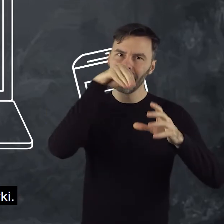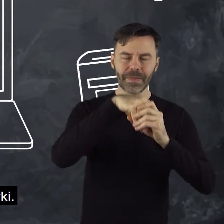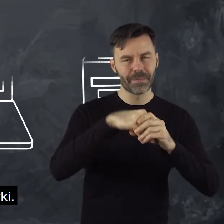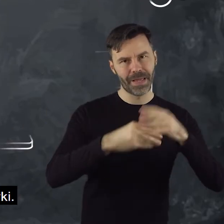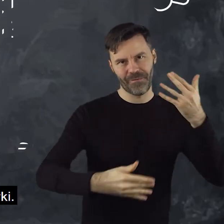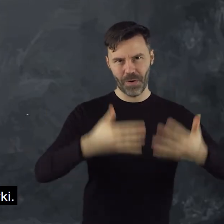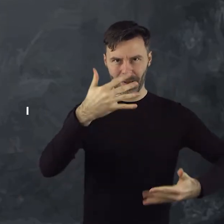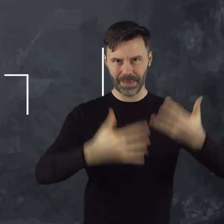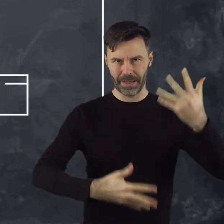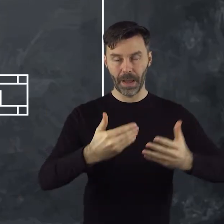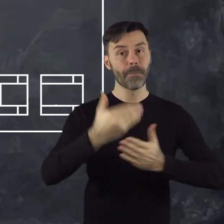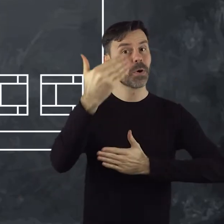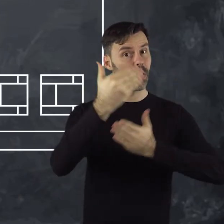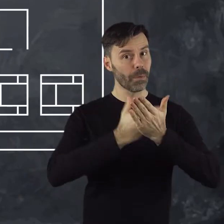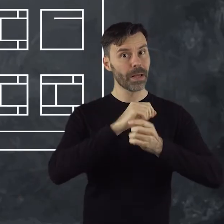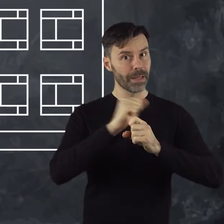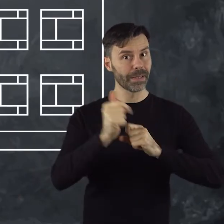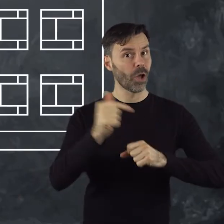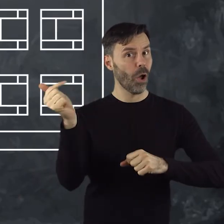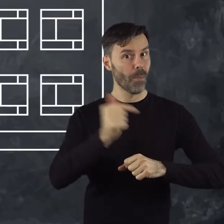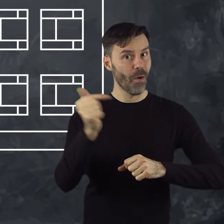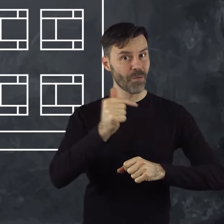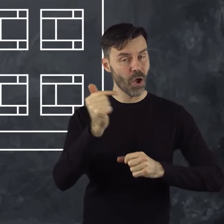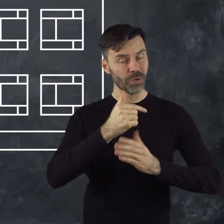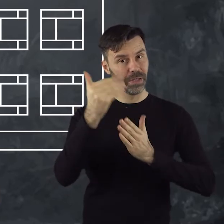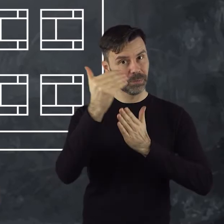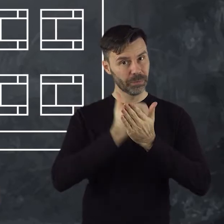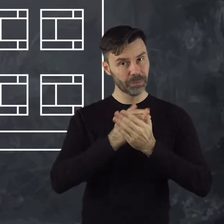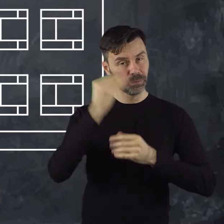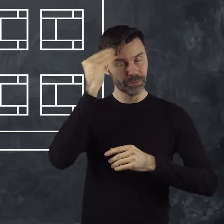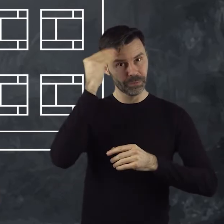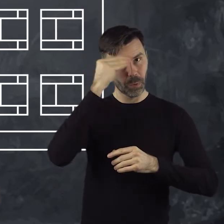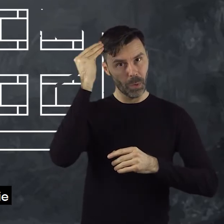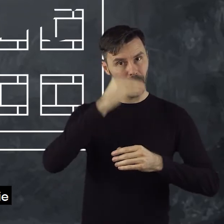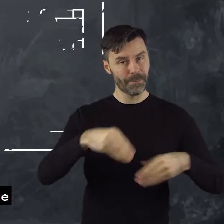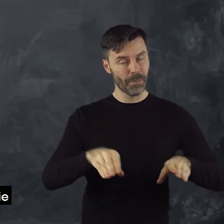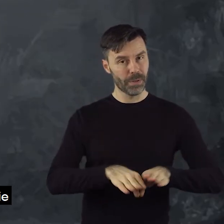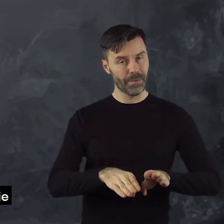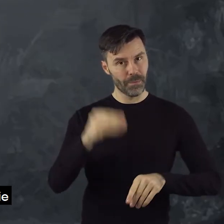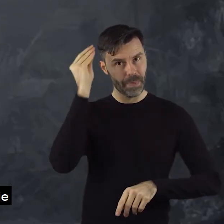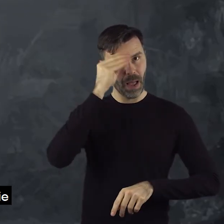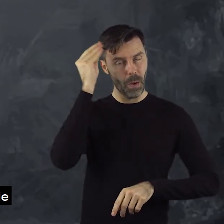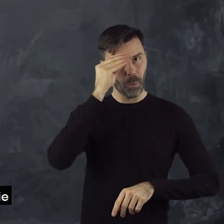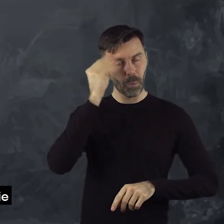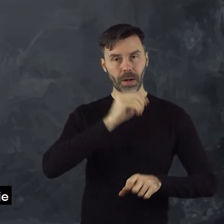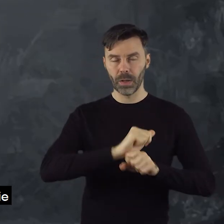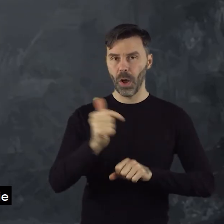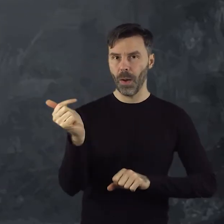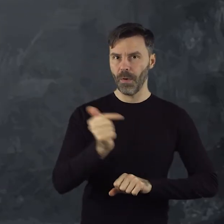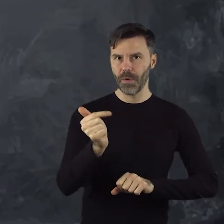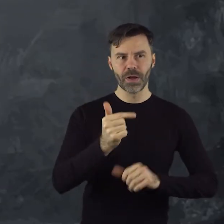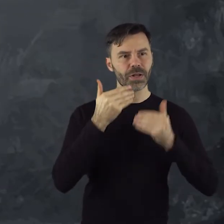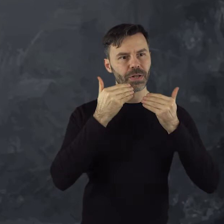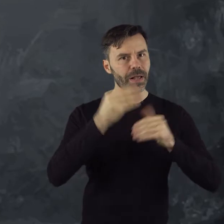elementów informatyki. Programowanie jest obowiązkowym elementem kształcenia informatycznego w polskich szkołach. Nauka programowania